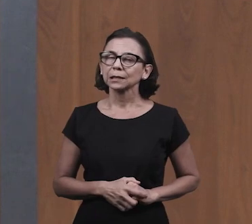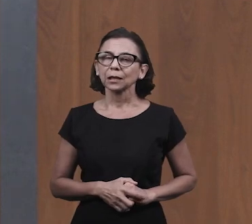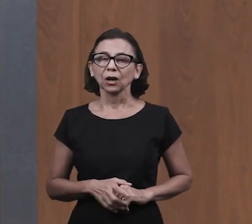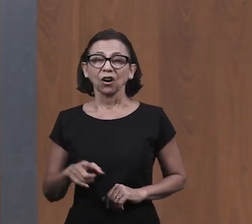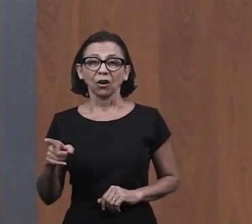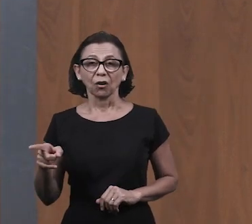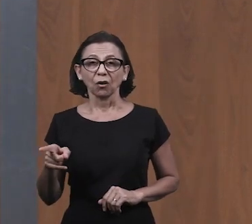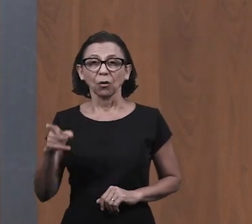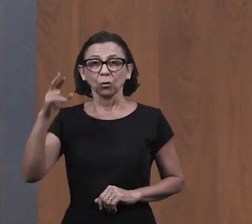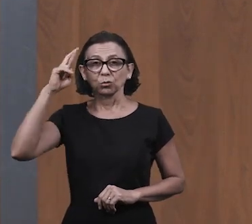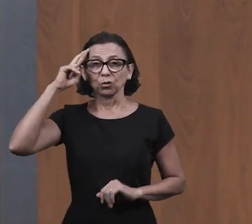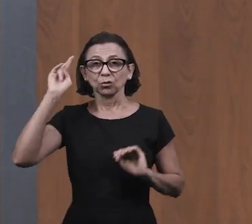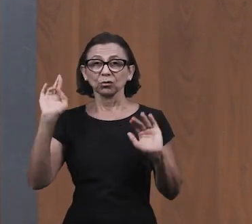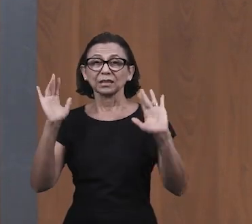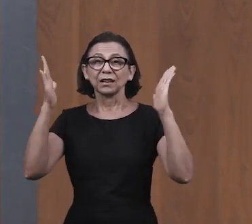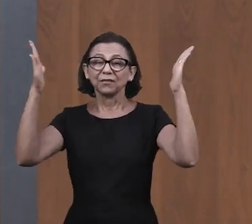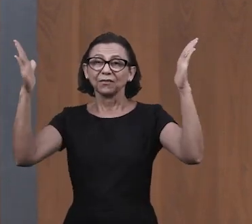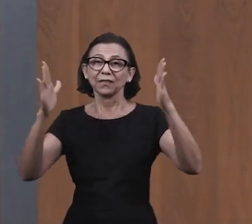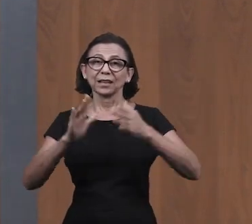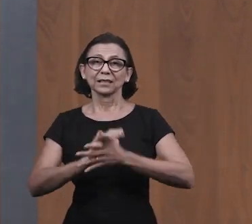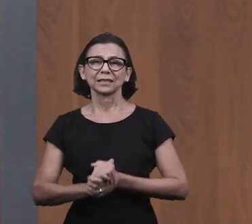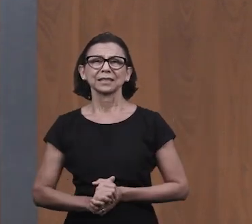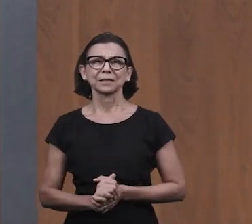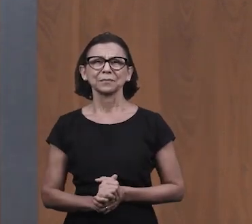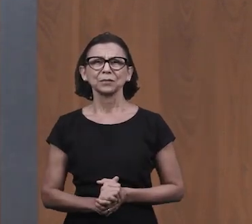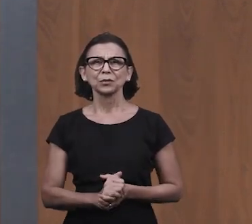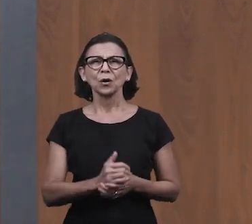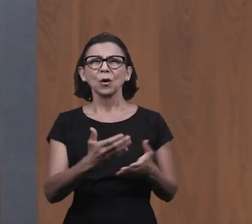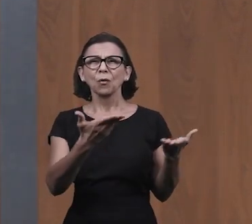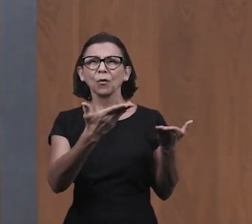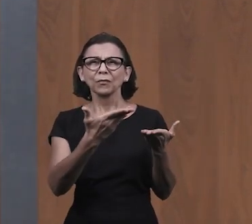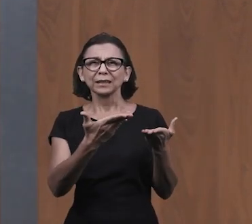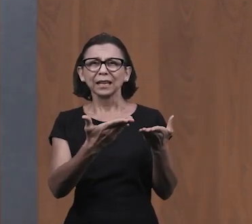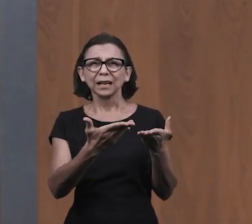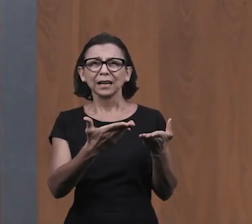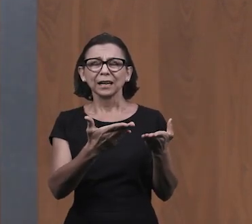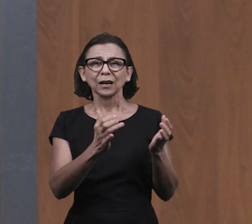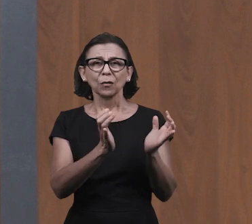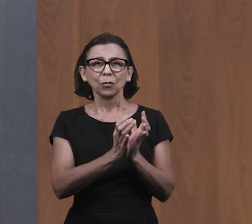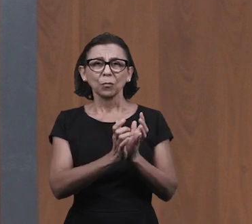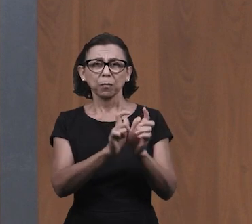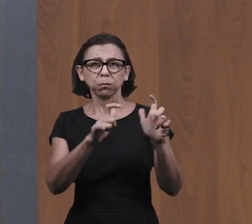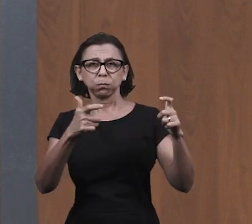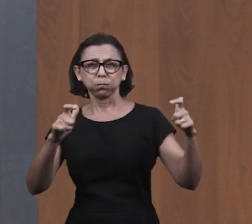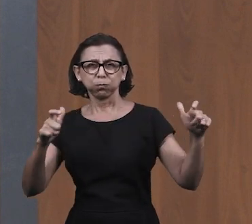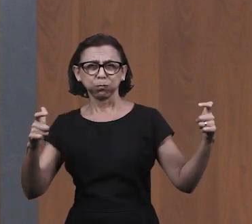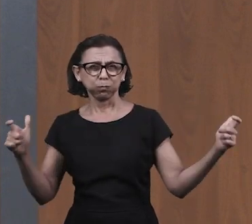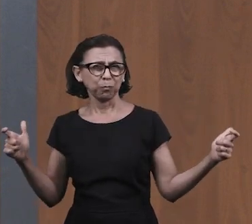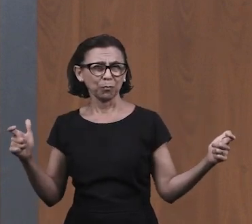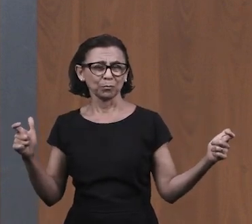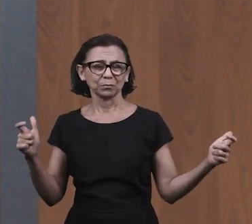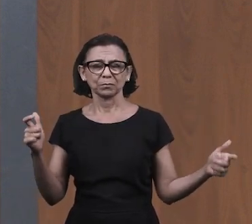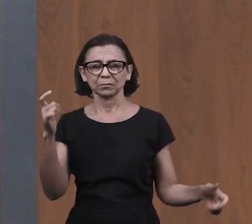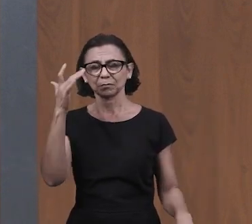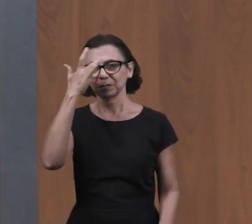Donc, plusieurs invitations ont été faites. Beaucoup de personnes ont été invitées. Mais